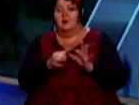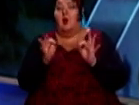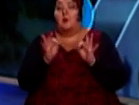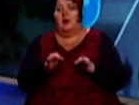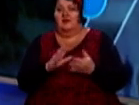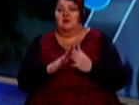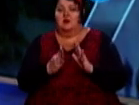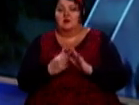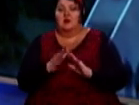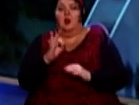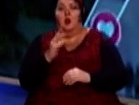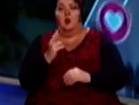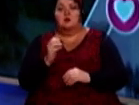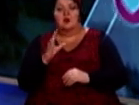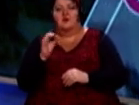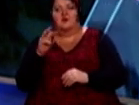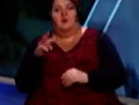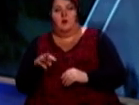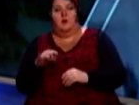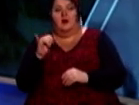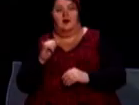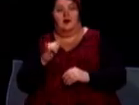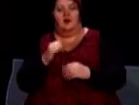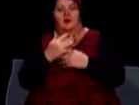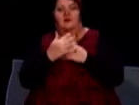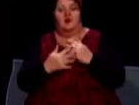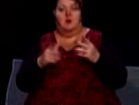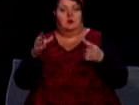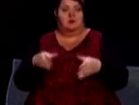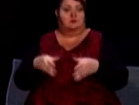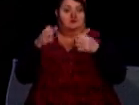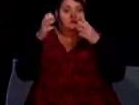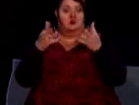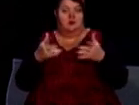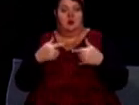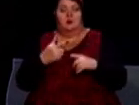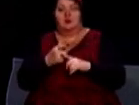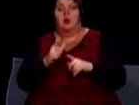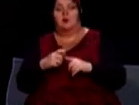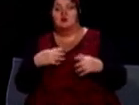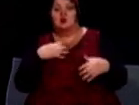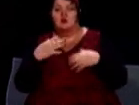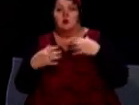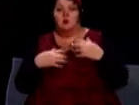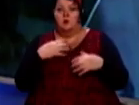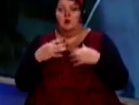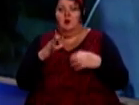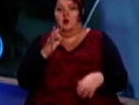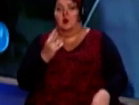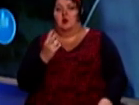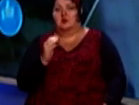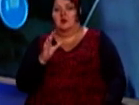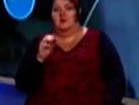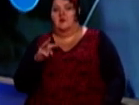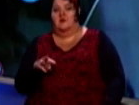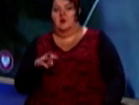ситуації ОЦУМ і, вибачте, цей символ, мене більше турбує наразі ОЦУМ, який